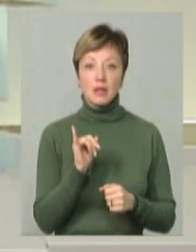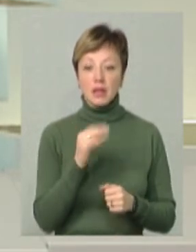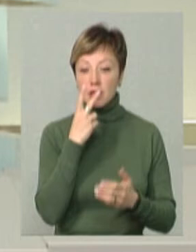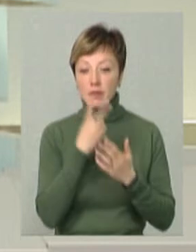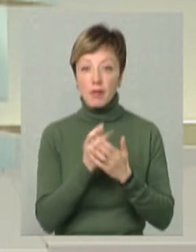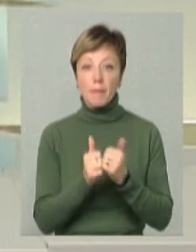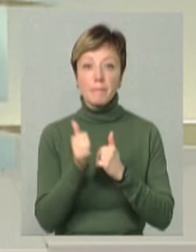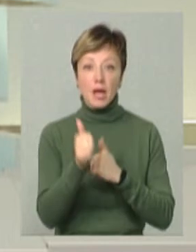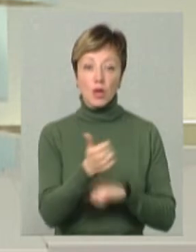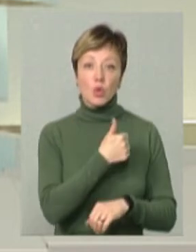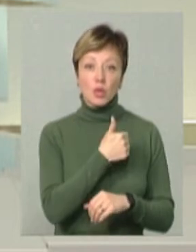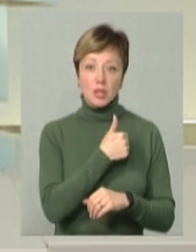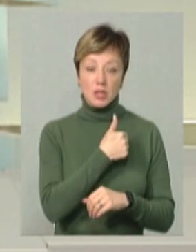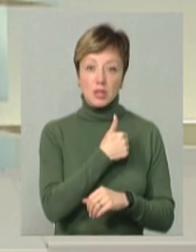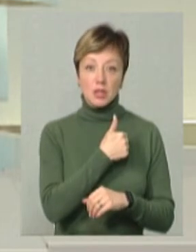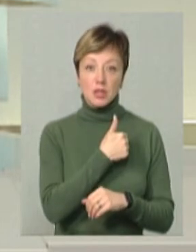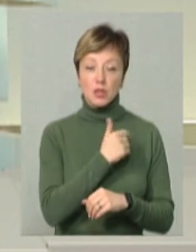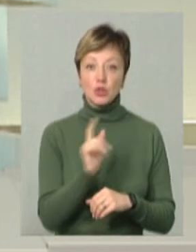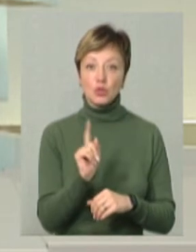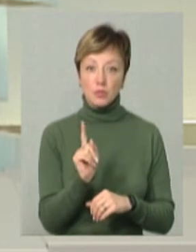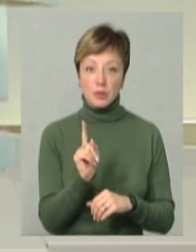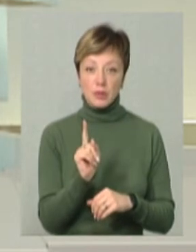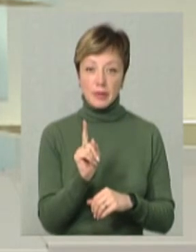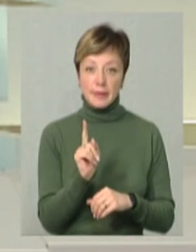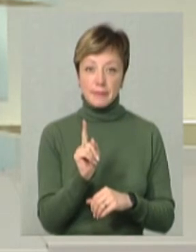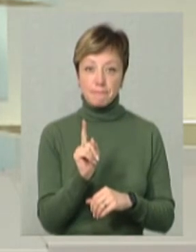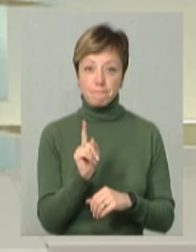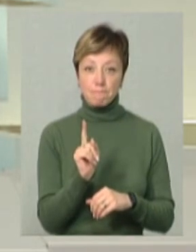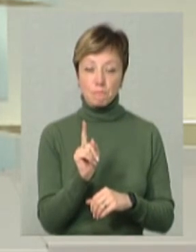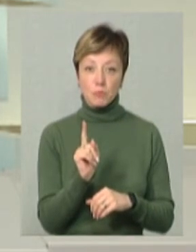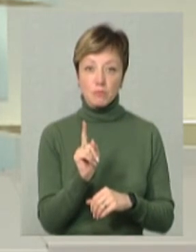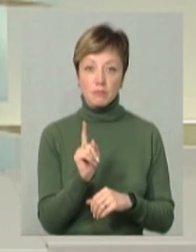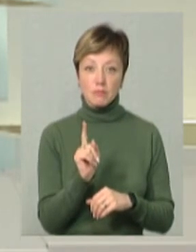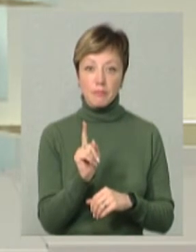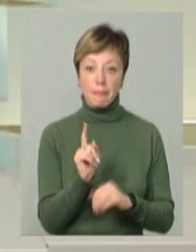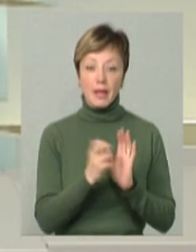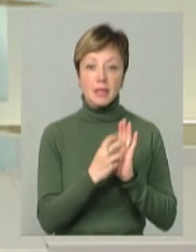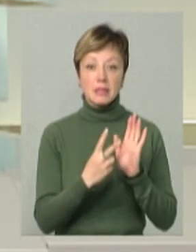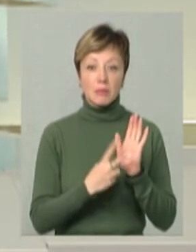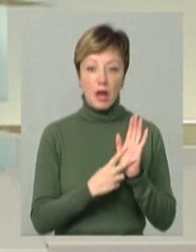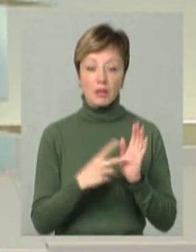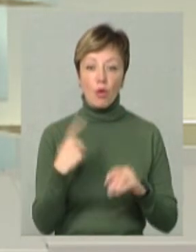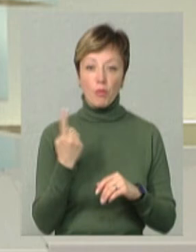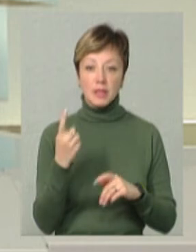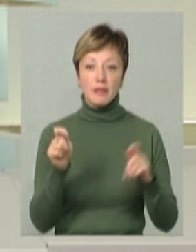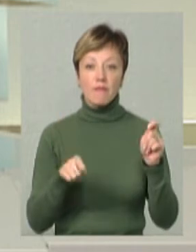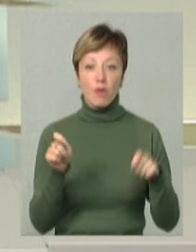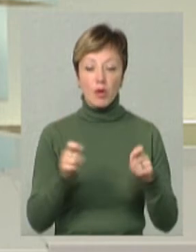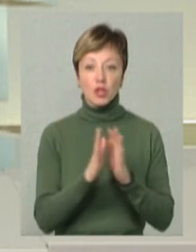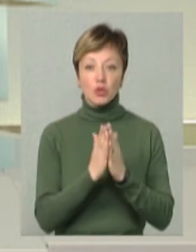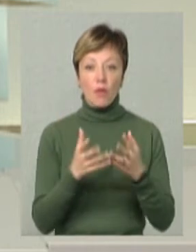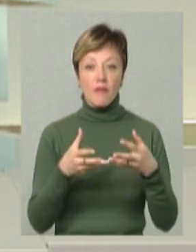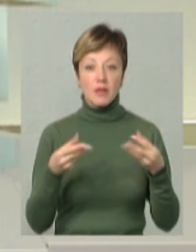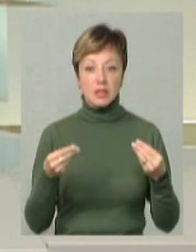забігаючи наперед, хотіли хоча б, щоб, ну, якби 17-й обласний форум «Книжкова весна